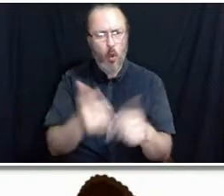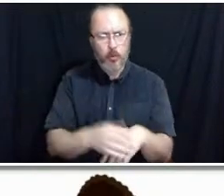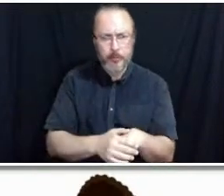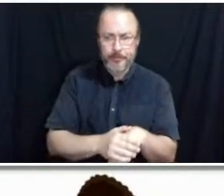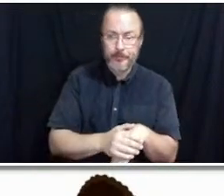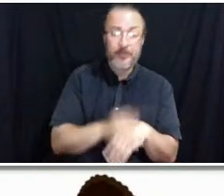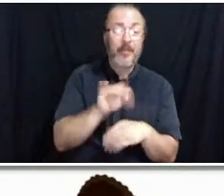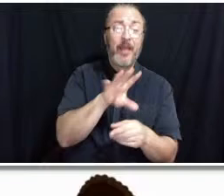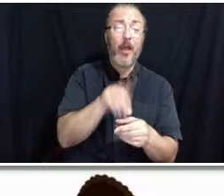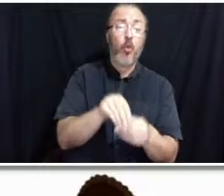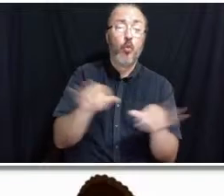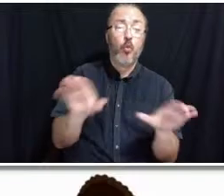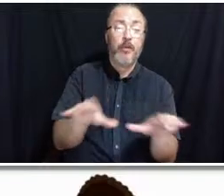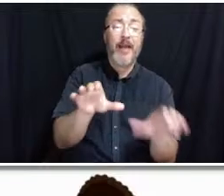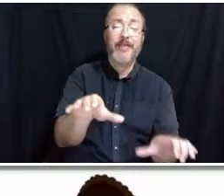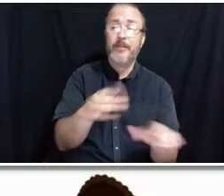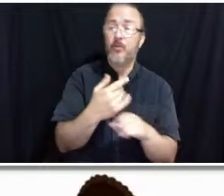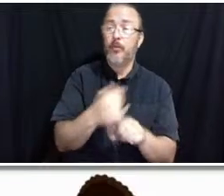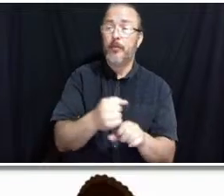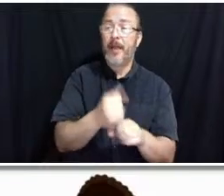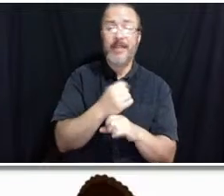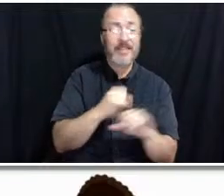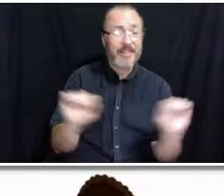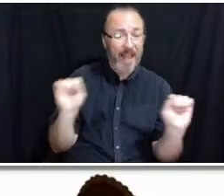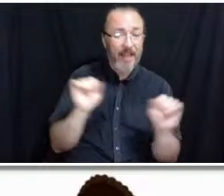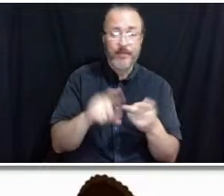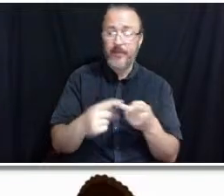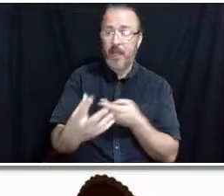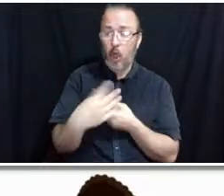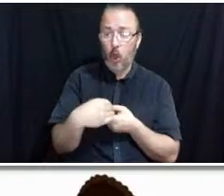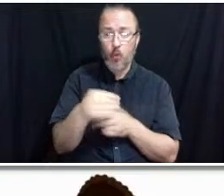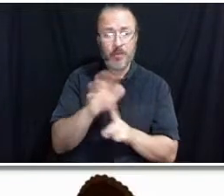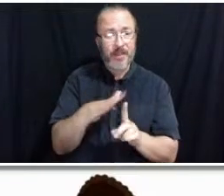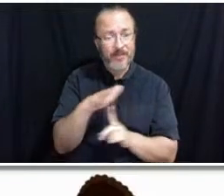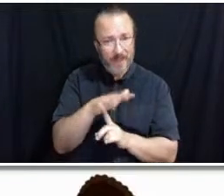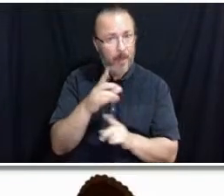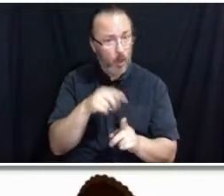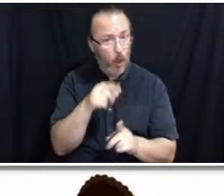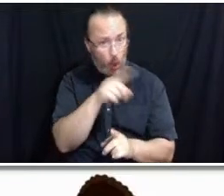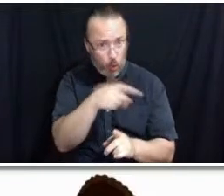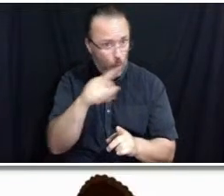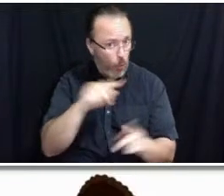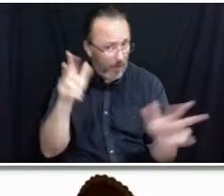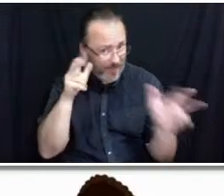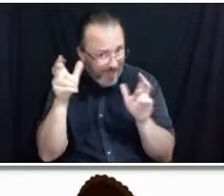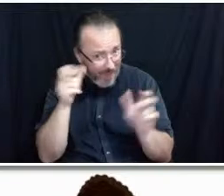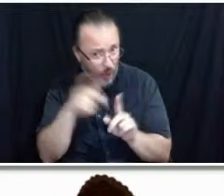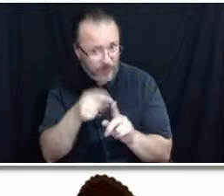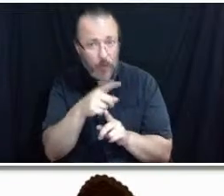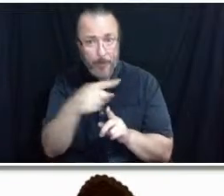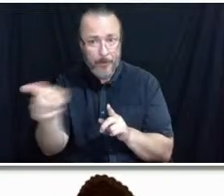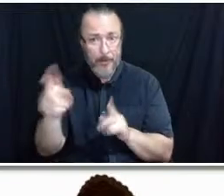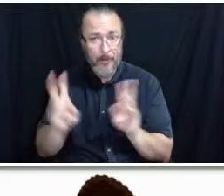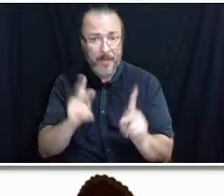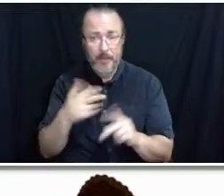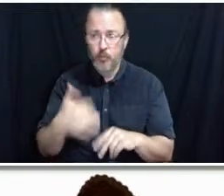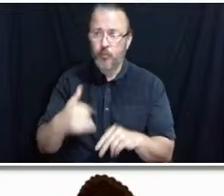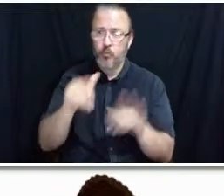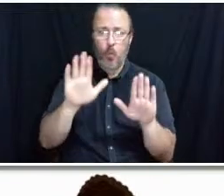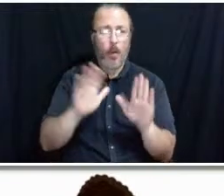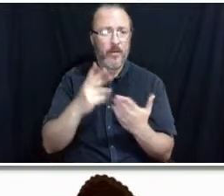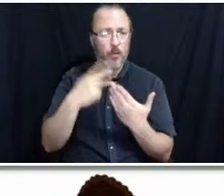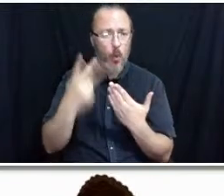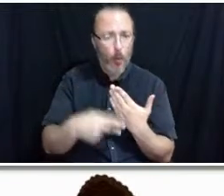scolaire, avec des activités pour des environnements scolaires sûrs. Et certains participants nous parleront d'initiatives remarquables pour